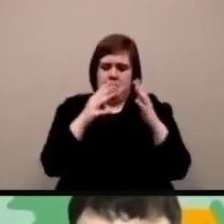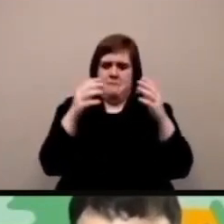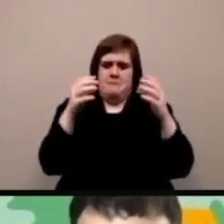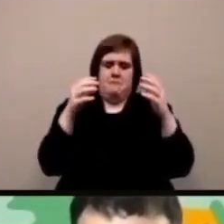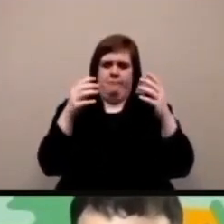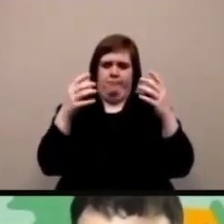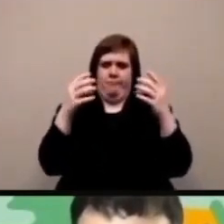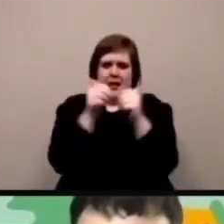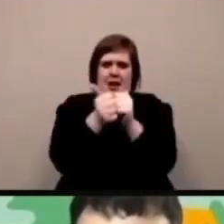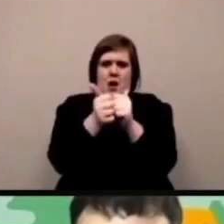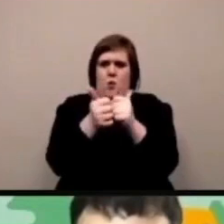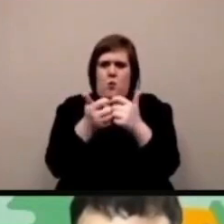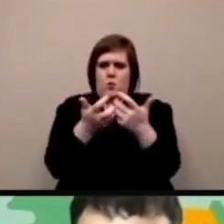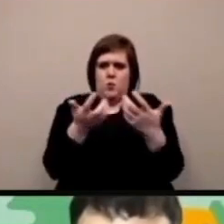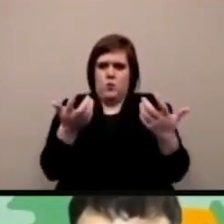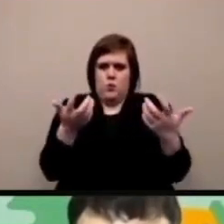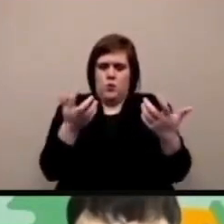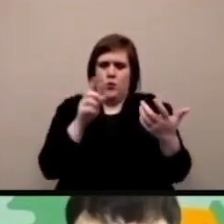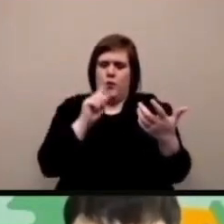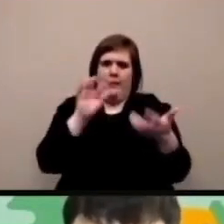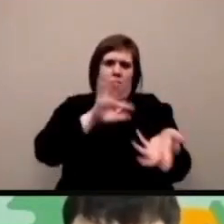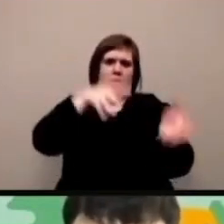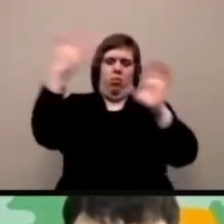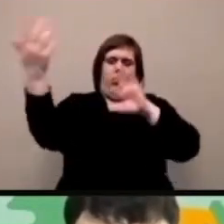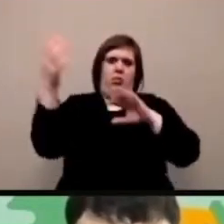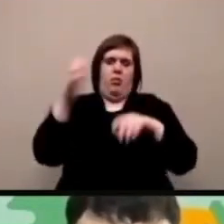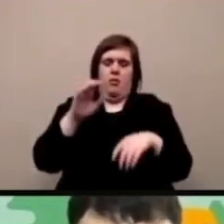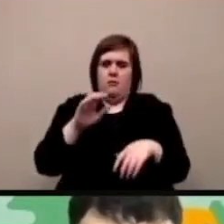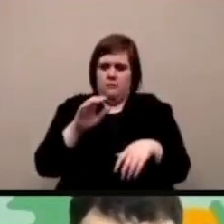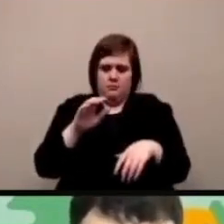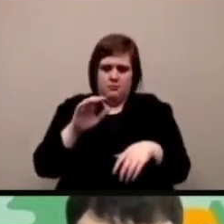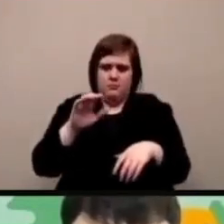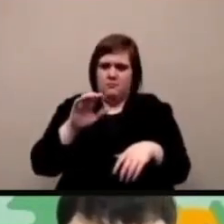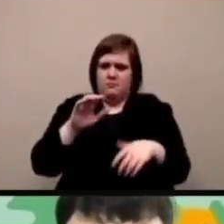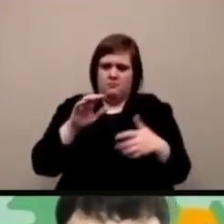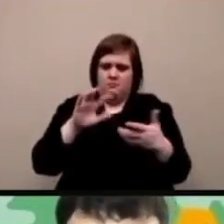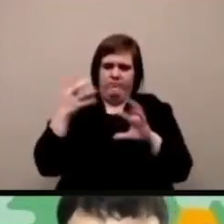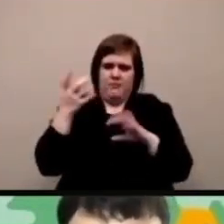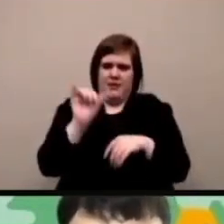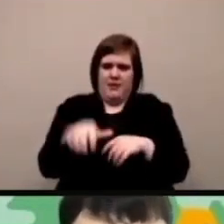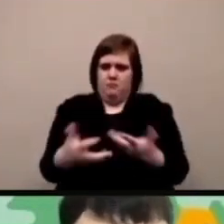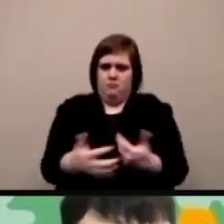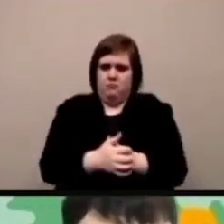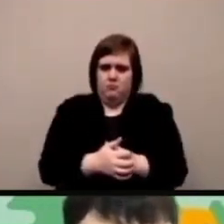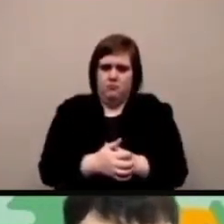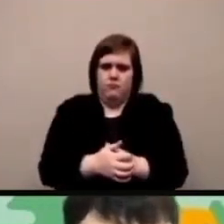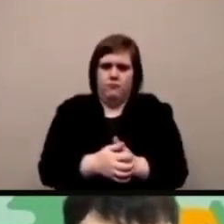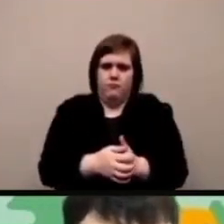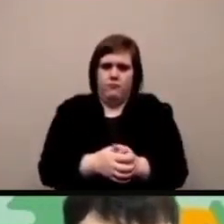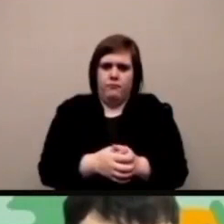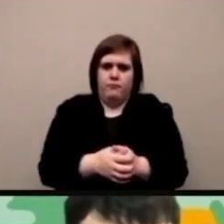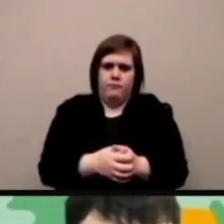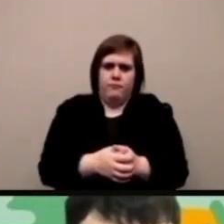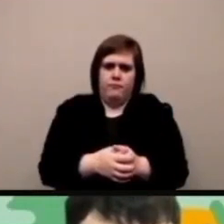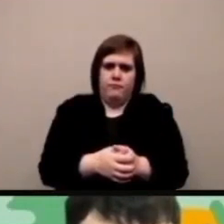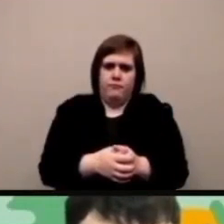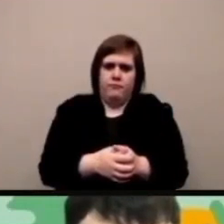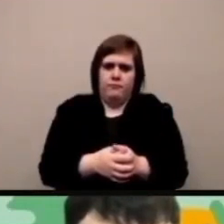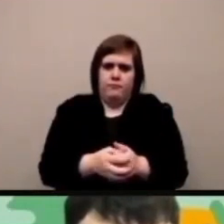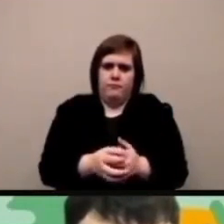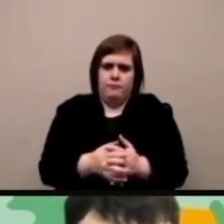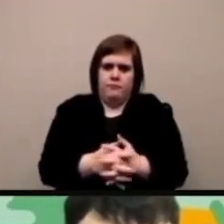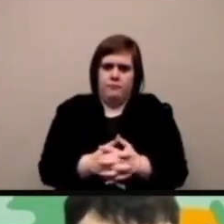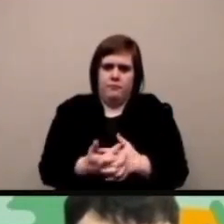例えばぶつかるだけというオプションもあります例えばこちらのあのリンゴ